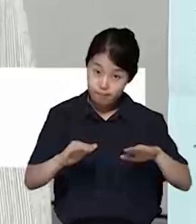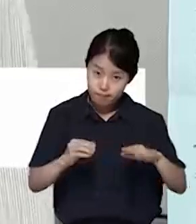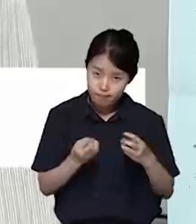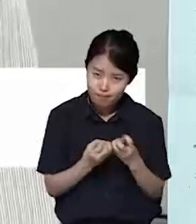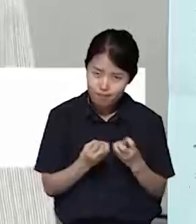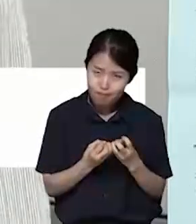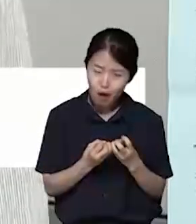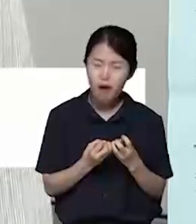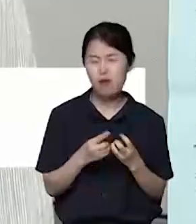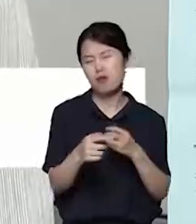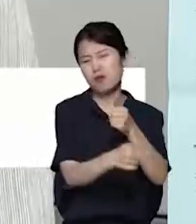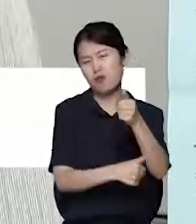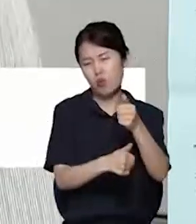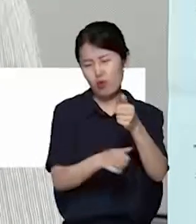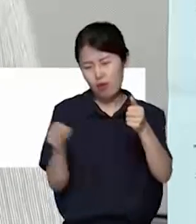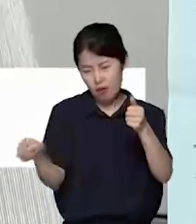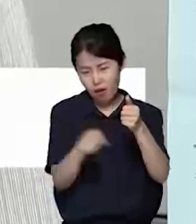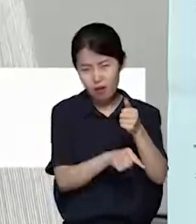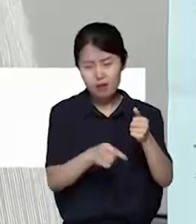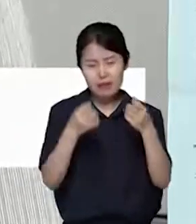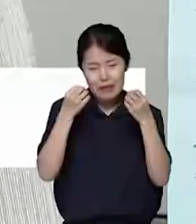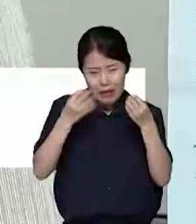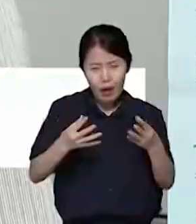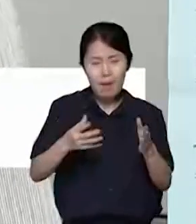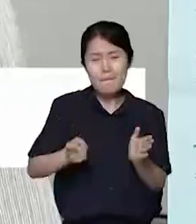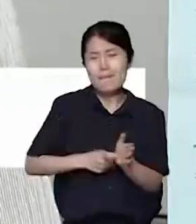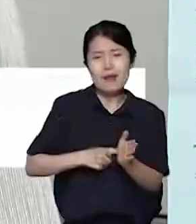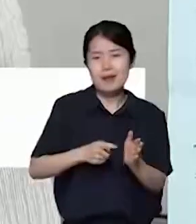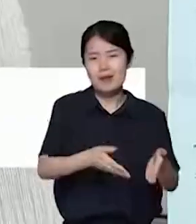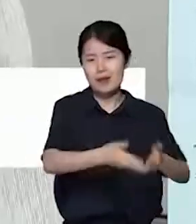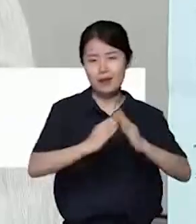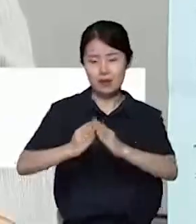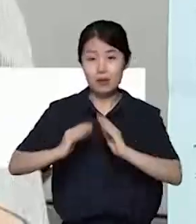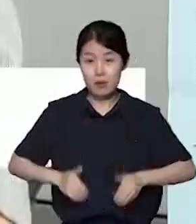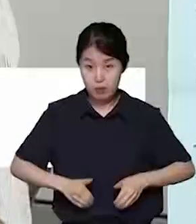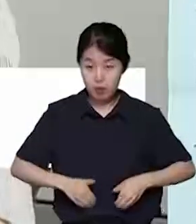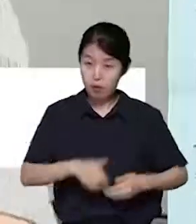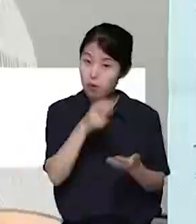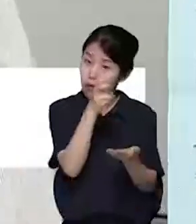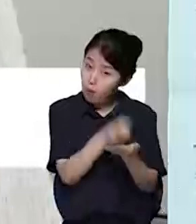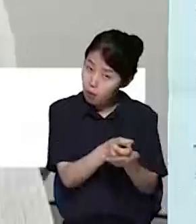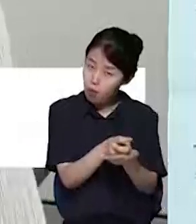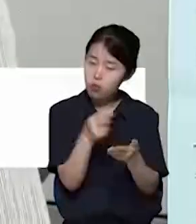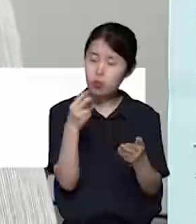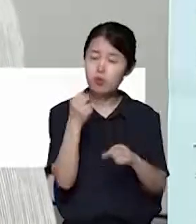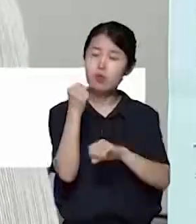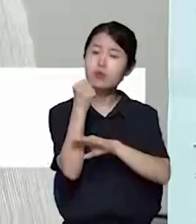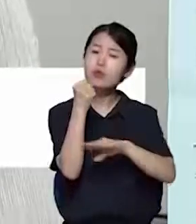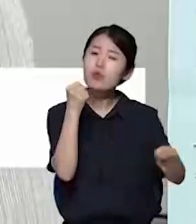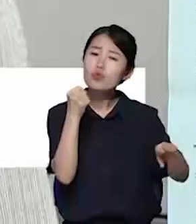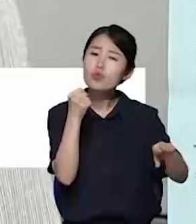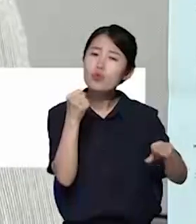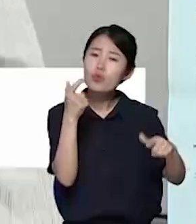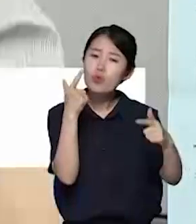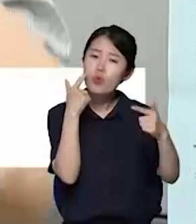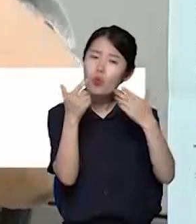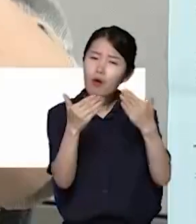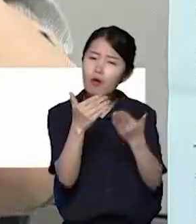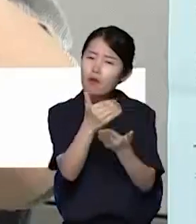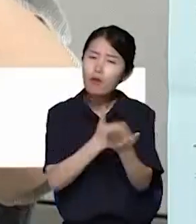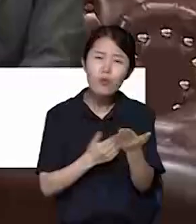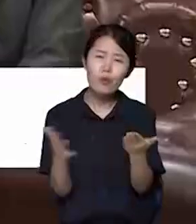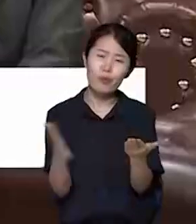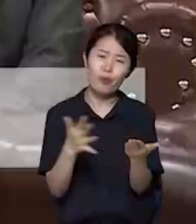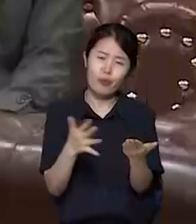구성을 서둘러서 해야 된다. 법과 시행령에는 기준이 뭐다라는 것이 명쾌하게 정리되어 있지